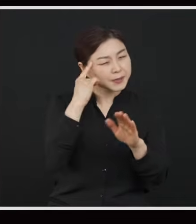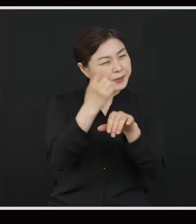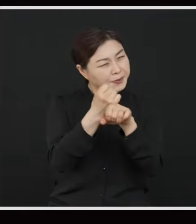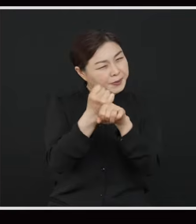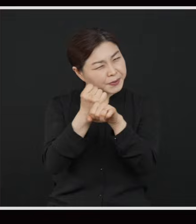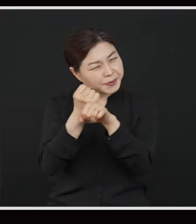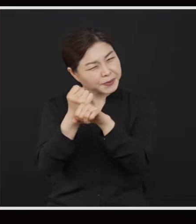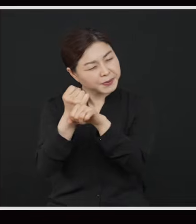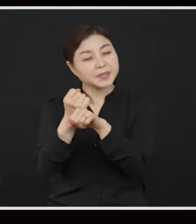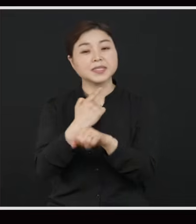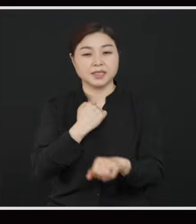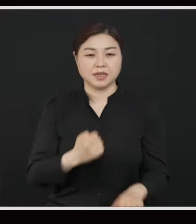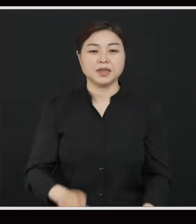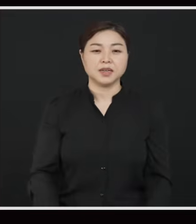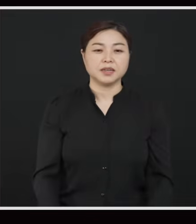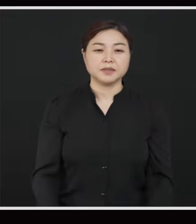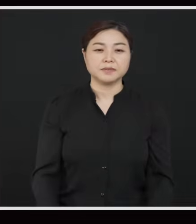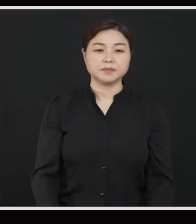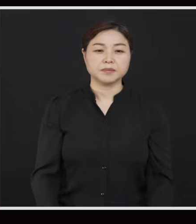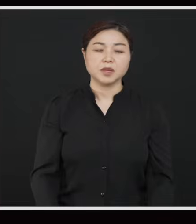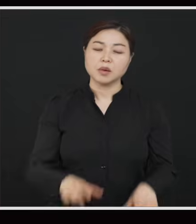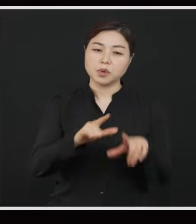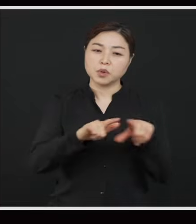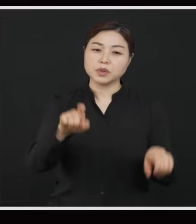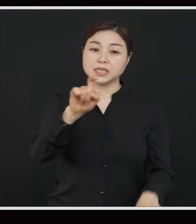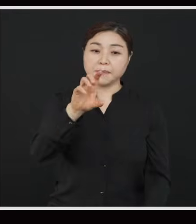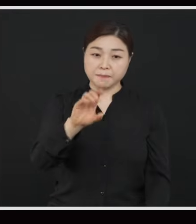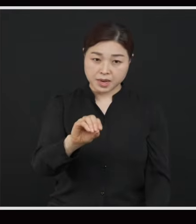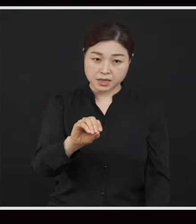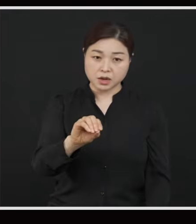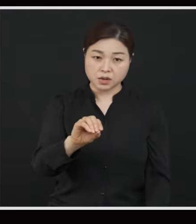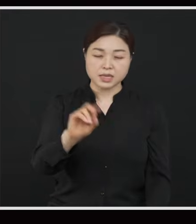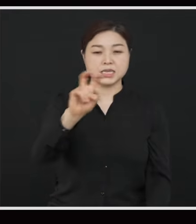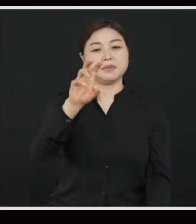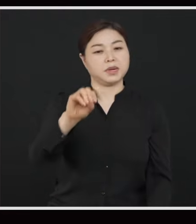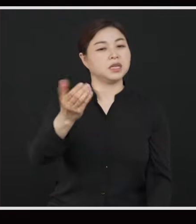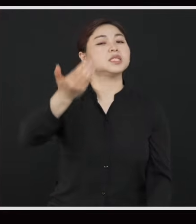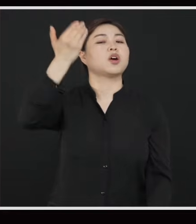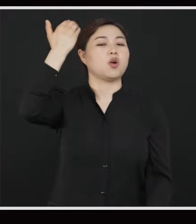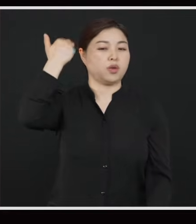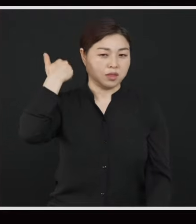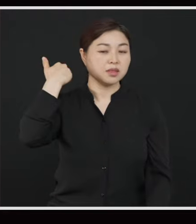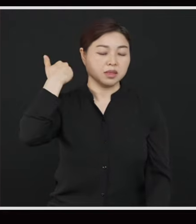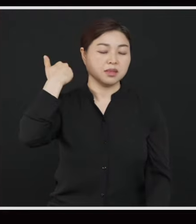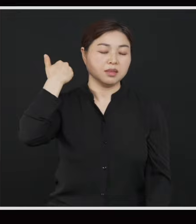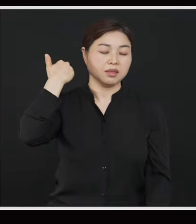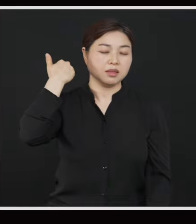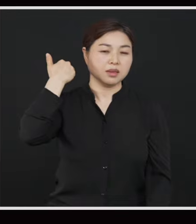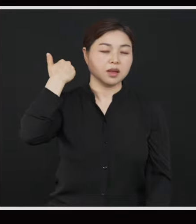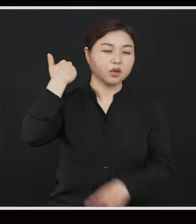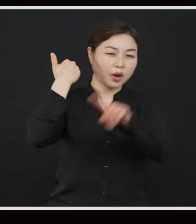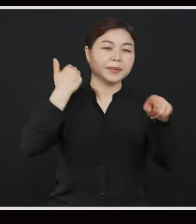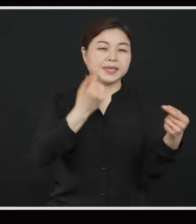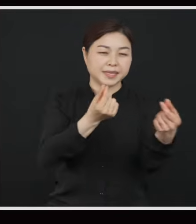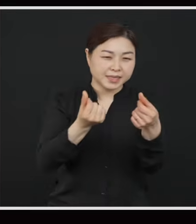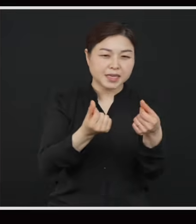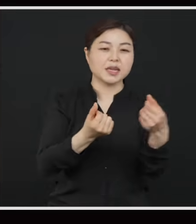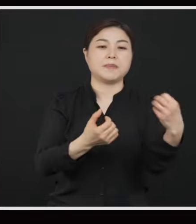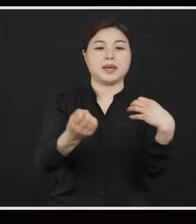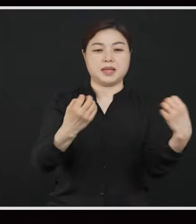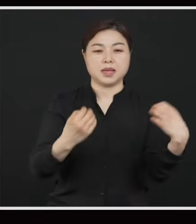그래서 방법에 따라서 이제 각기 다른데 대개 10만 년에서 20만 년 정도 됐다고 하는 게